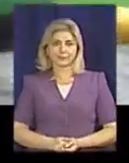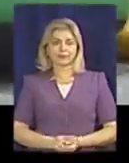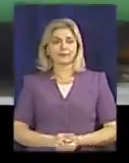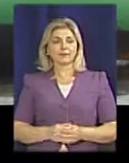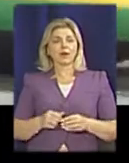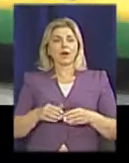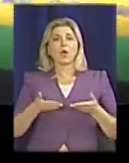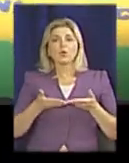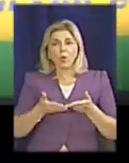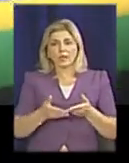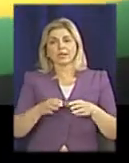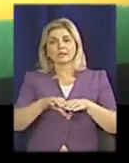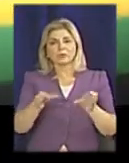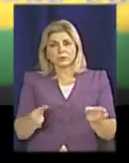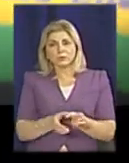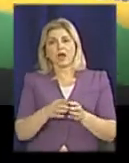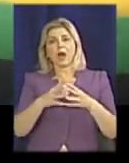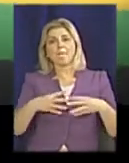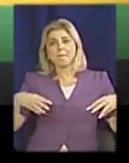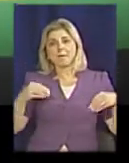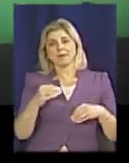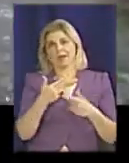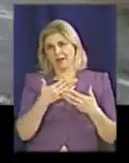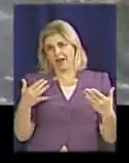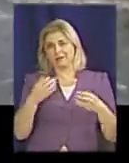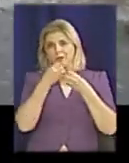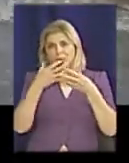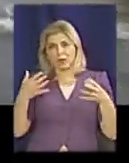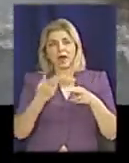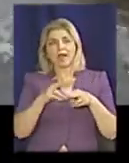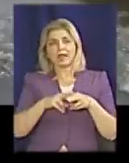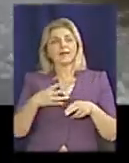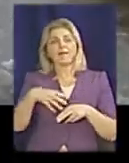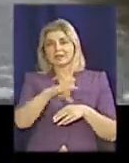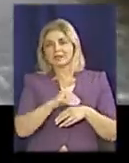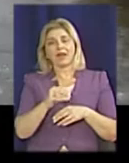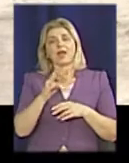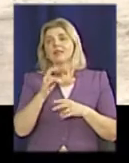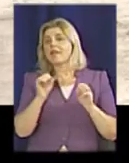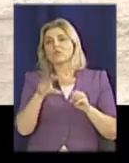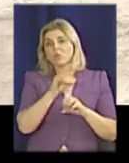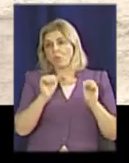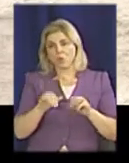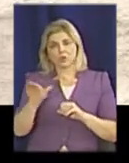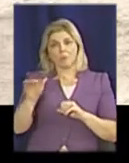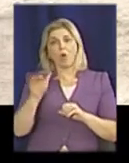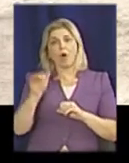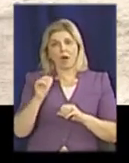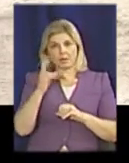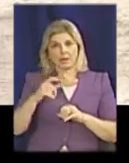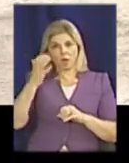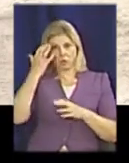Катамарани, човни, водні скутери, банан, плюшка – далеко не всі плавзасоби, які можна взяти на прокат на узбережжі Чорного